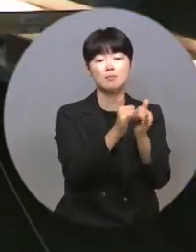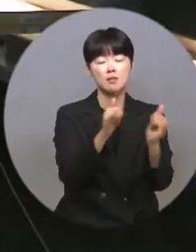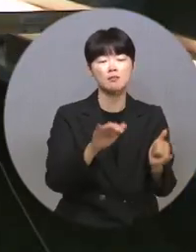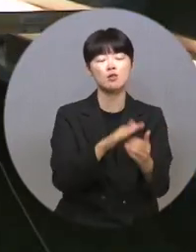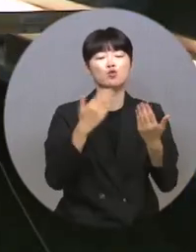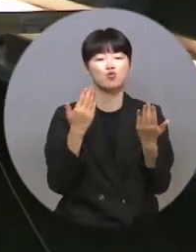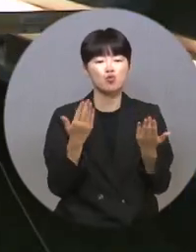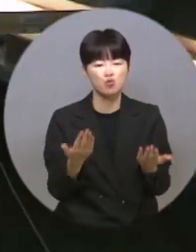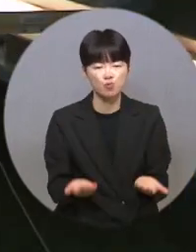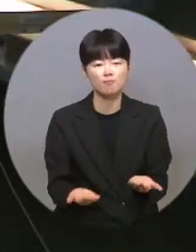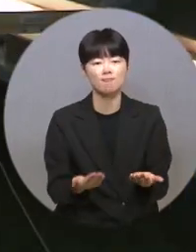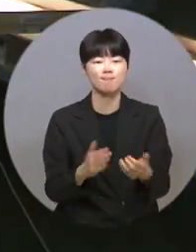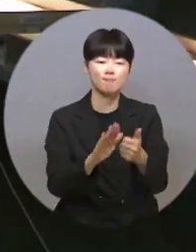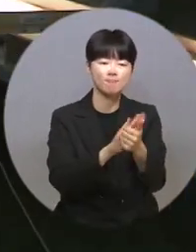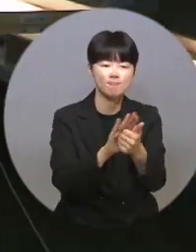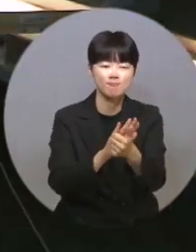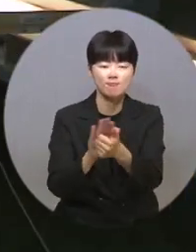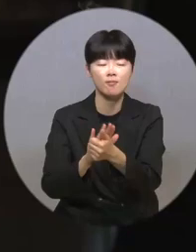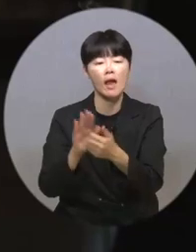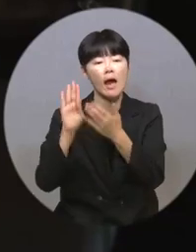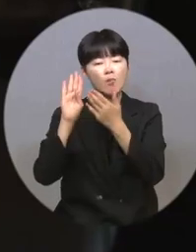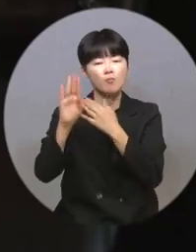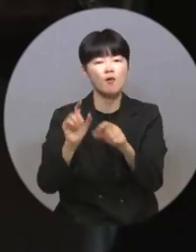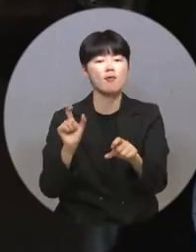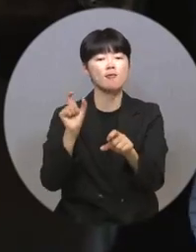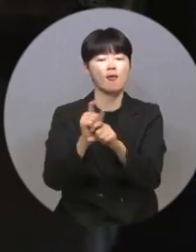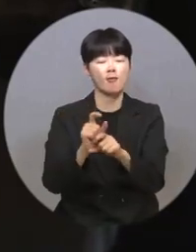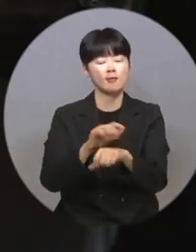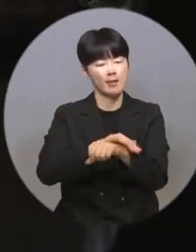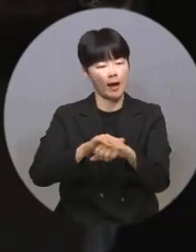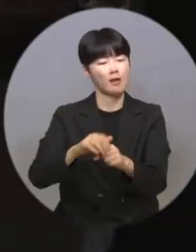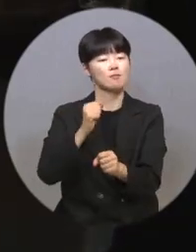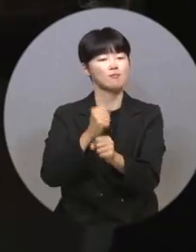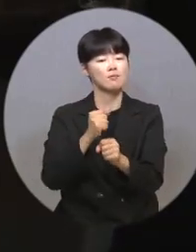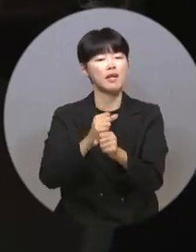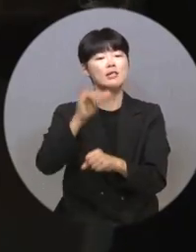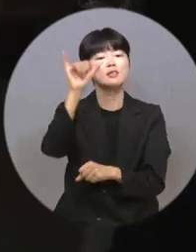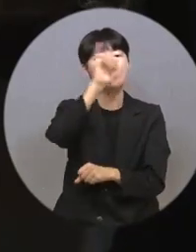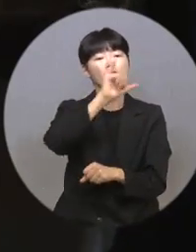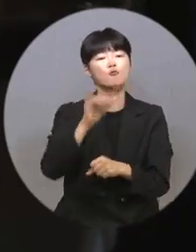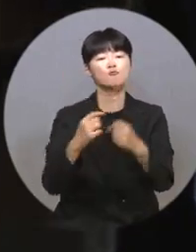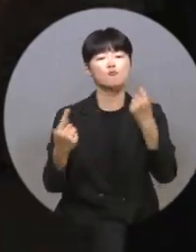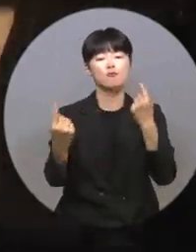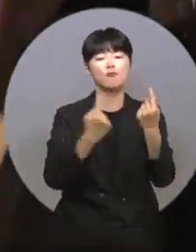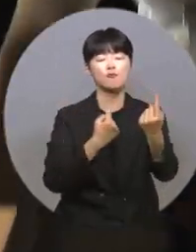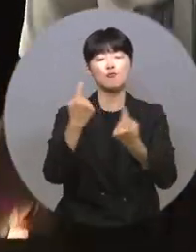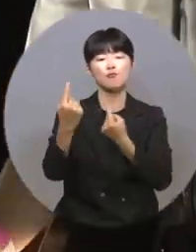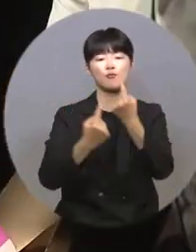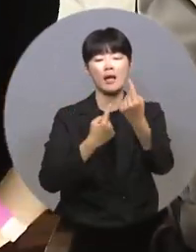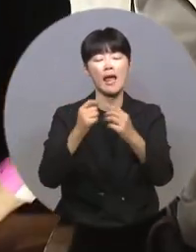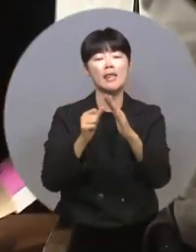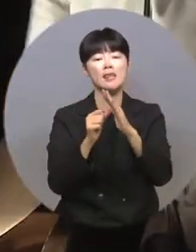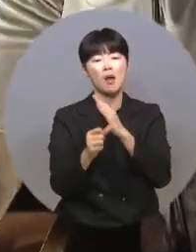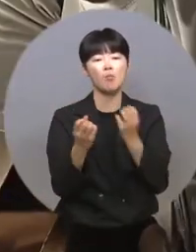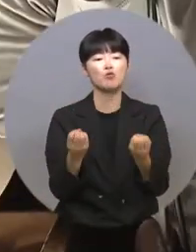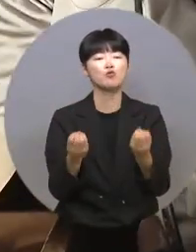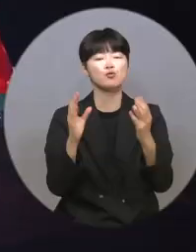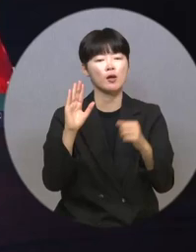알차고 차별화된 콘텐츠를 기획하여 전국에서 찾아오는 대표 문화재 야행이 되길 기대하고